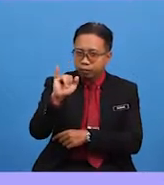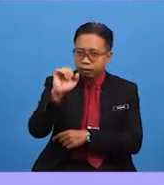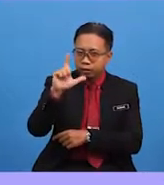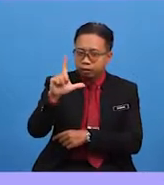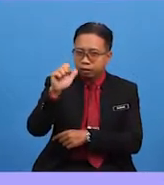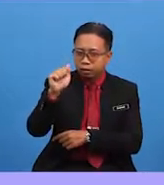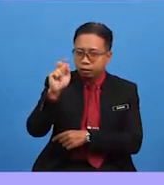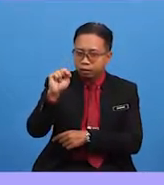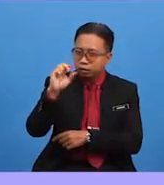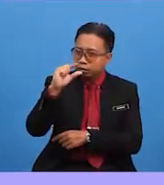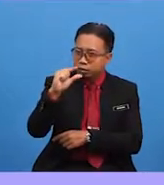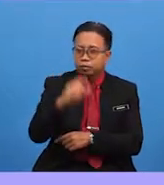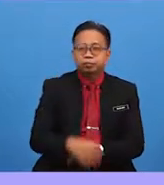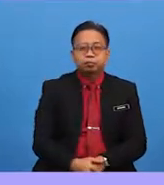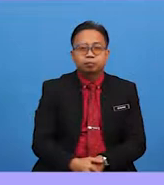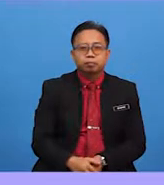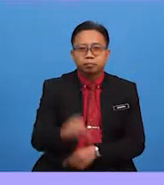sembilang.